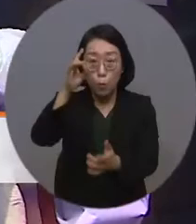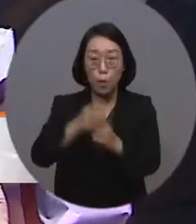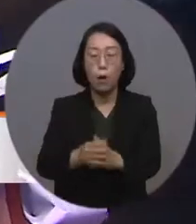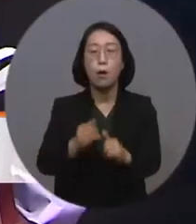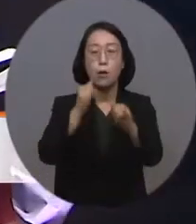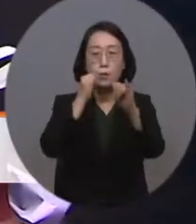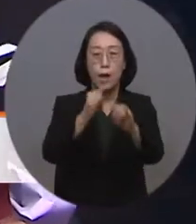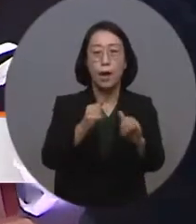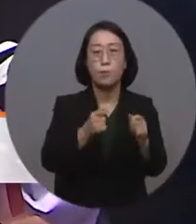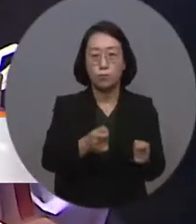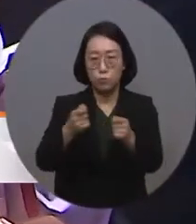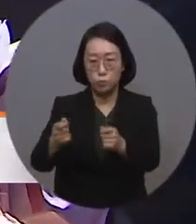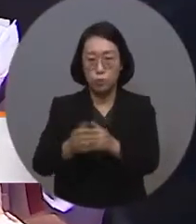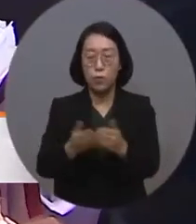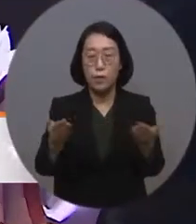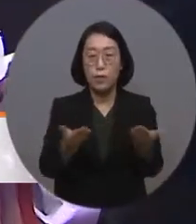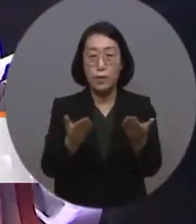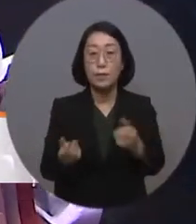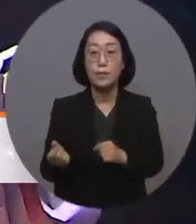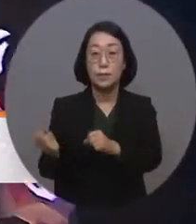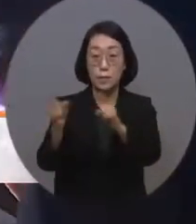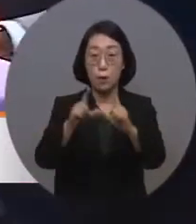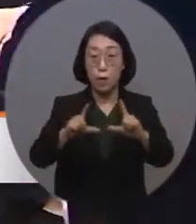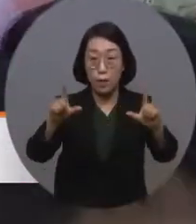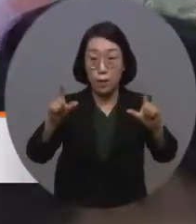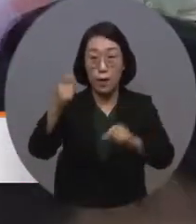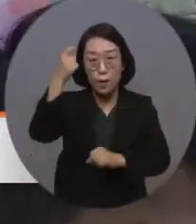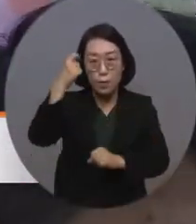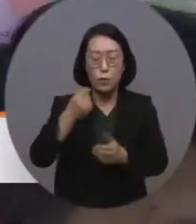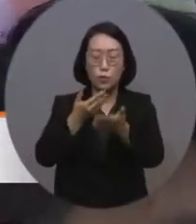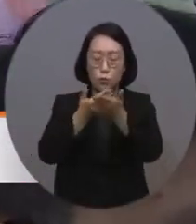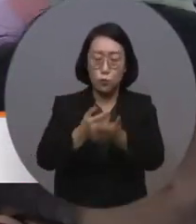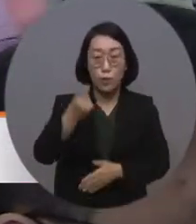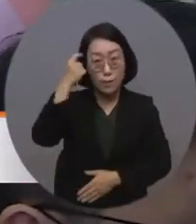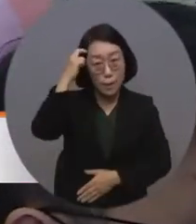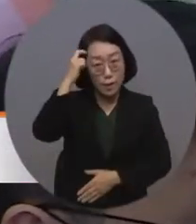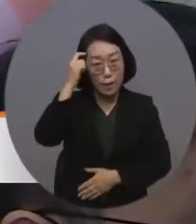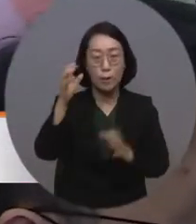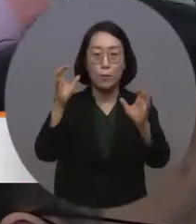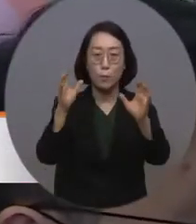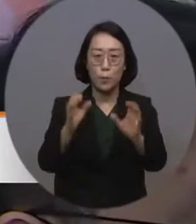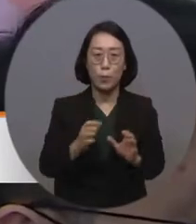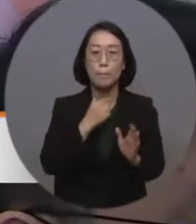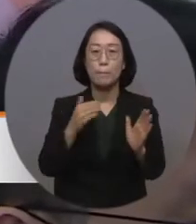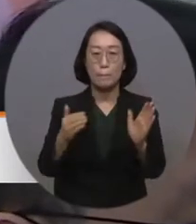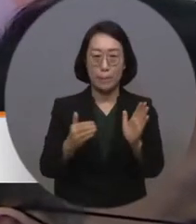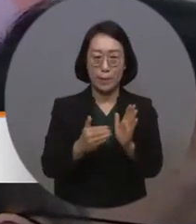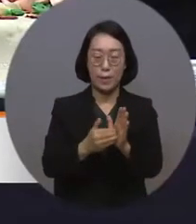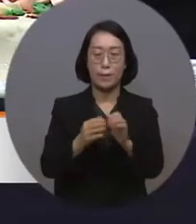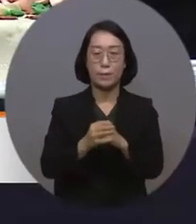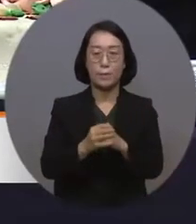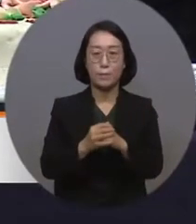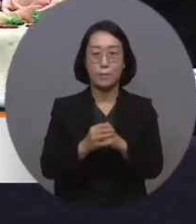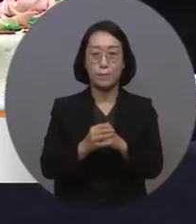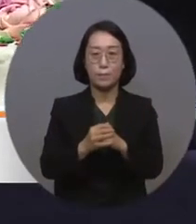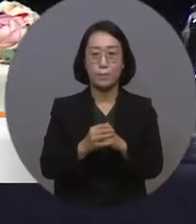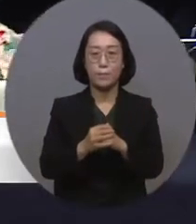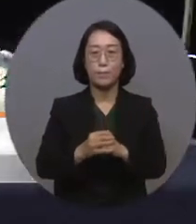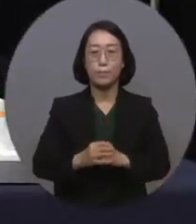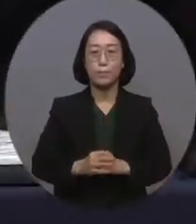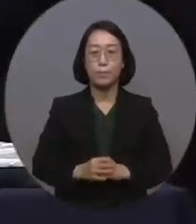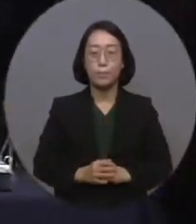등 장애인 직업재활의 날에 대한 의미를 되새기는 뜻깊은 행사가 이어졌습니다. 복지TV